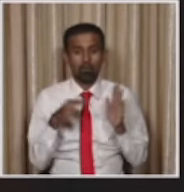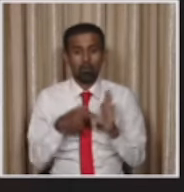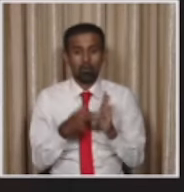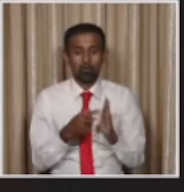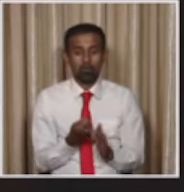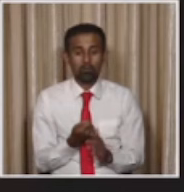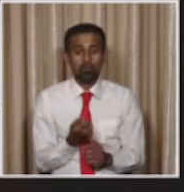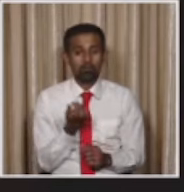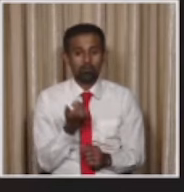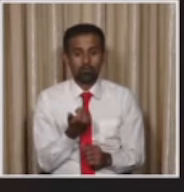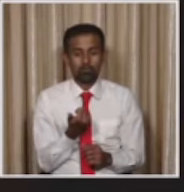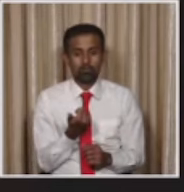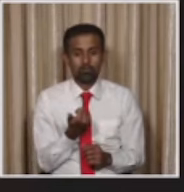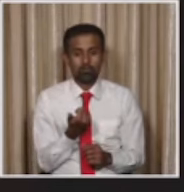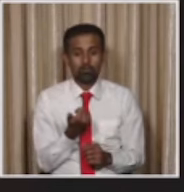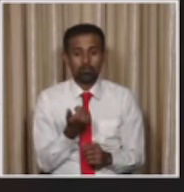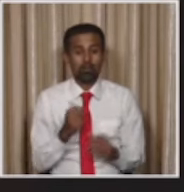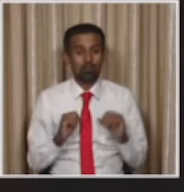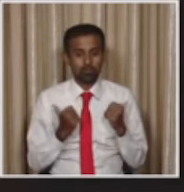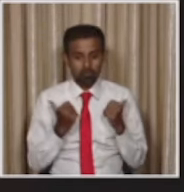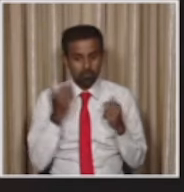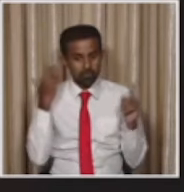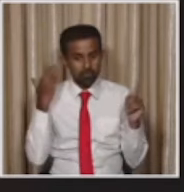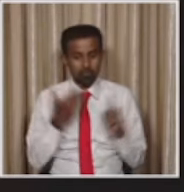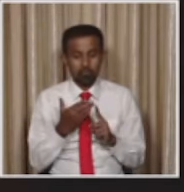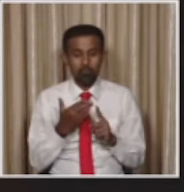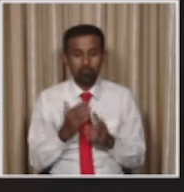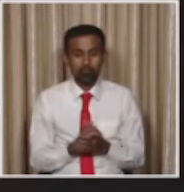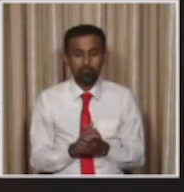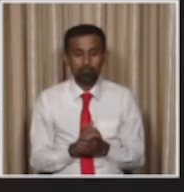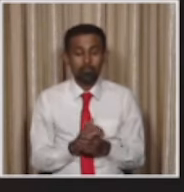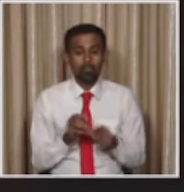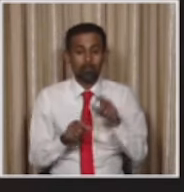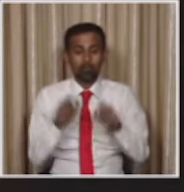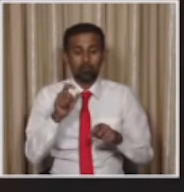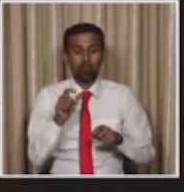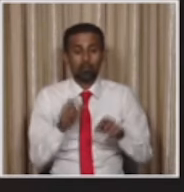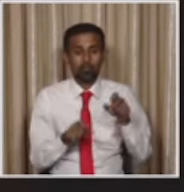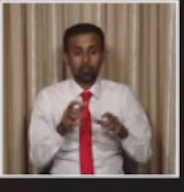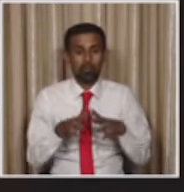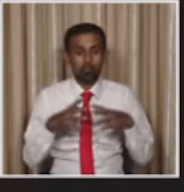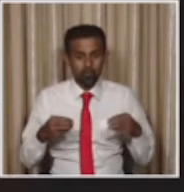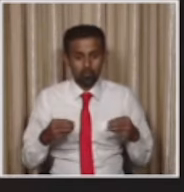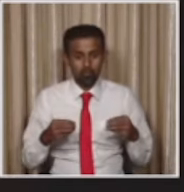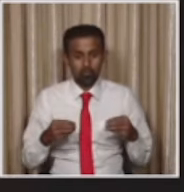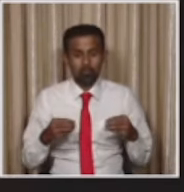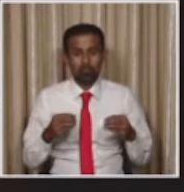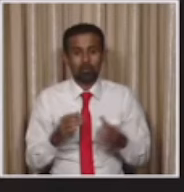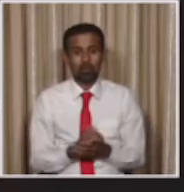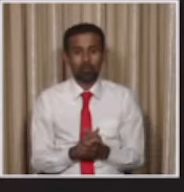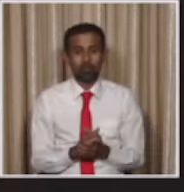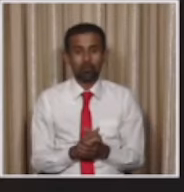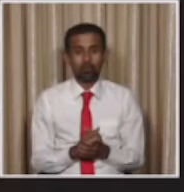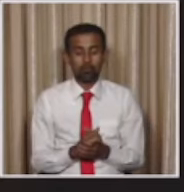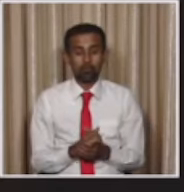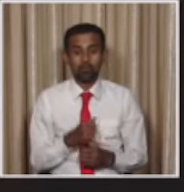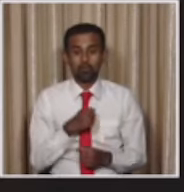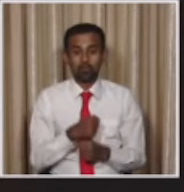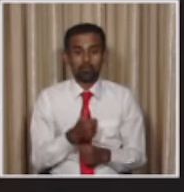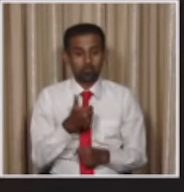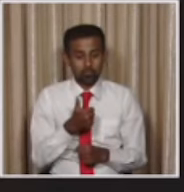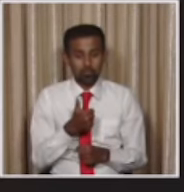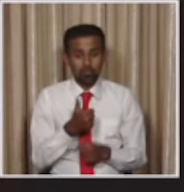පිළිබඳව ජන ජීවිතය පිළිබඳව ජනතාවගේ පාරිභෝගික භාණ්ඩ පිළිබඳව මේ ආණ්ඩුවෙන් සුබ